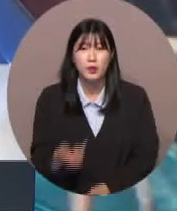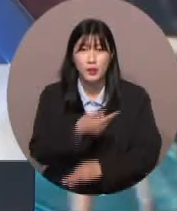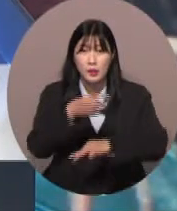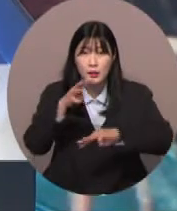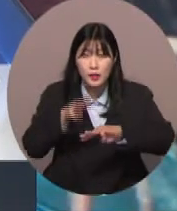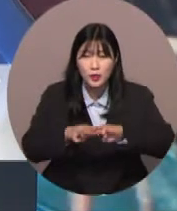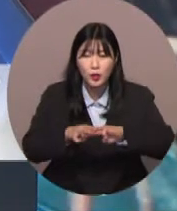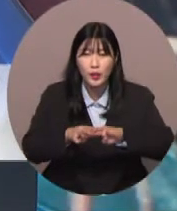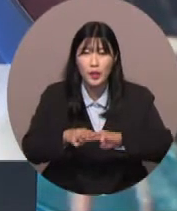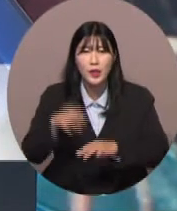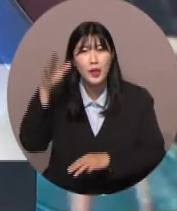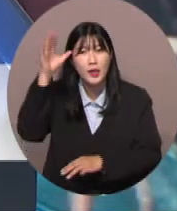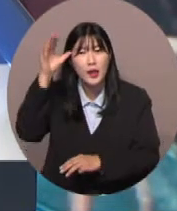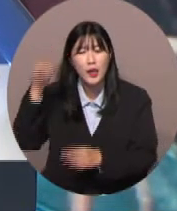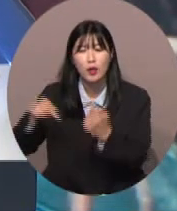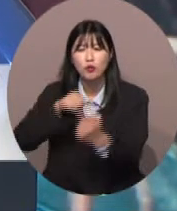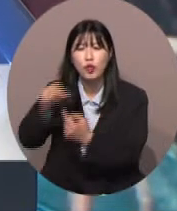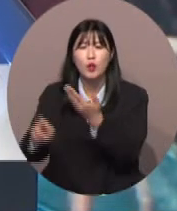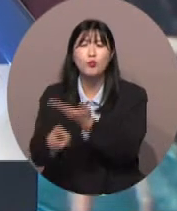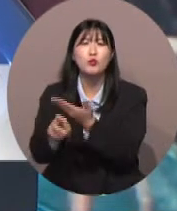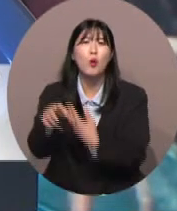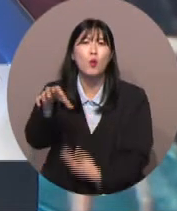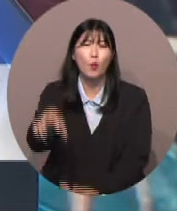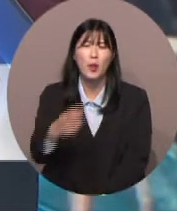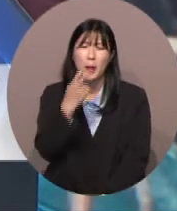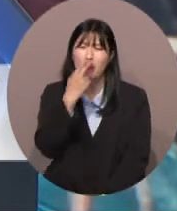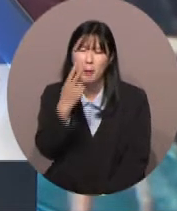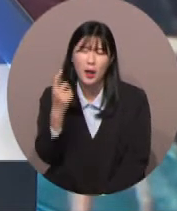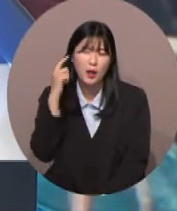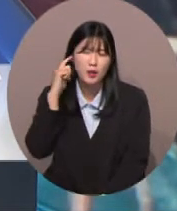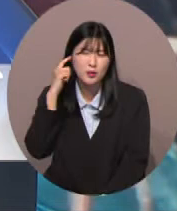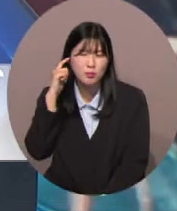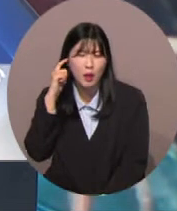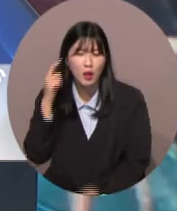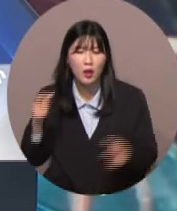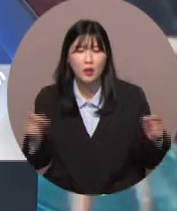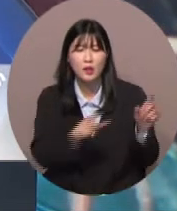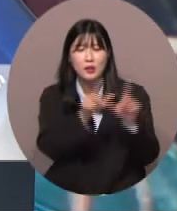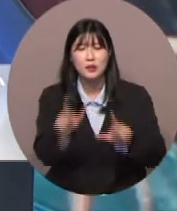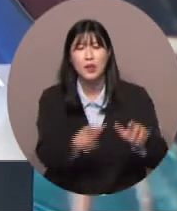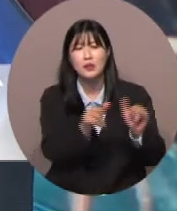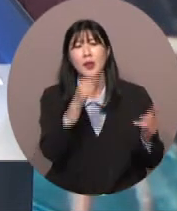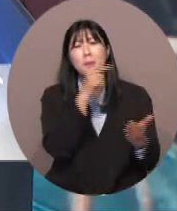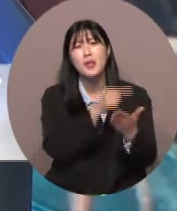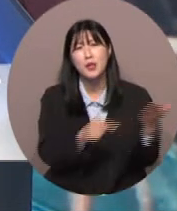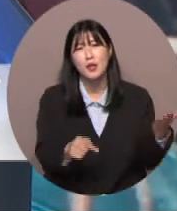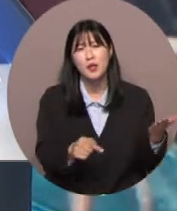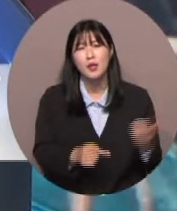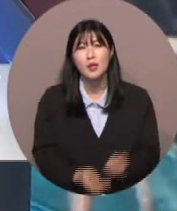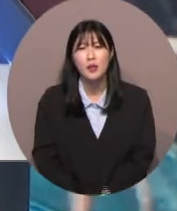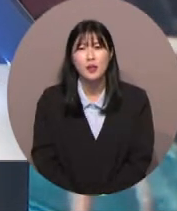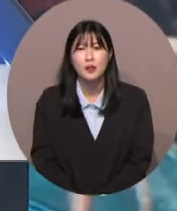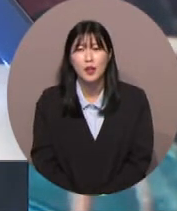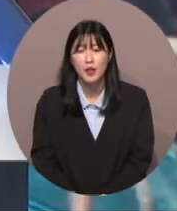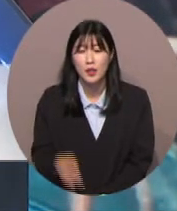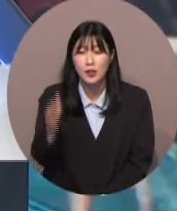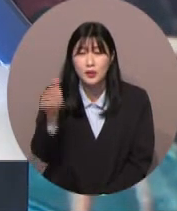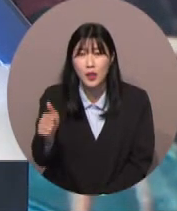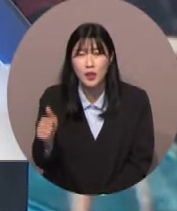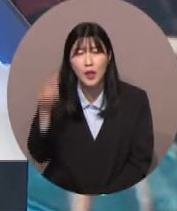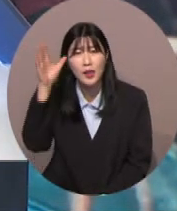사전에 한 불법 개농장에서 발생하는 악취와 소음으로 인근 주민들이 고통받고 있습니다. 해당 농장주는